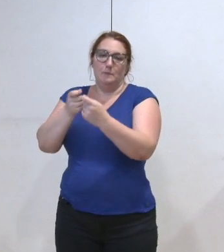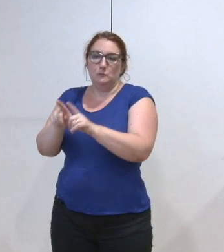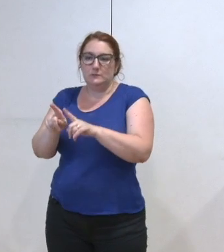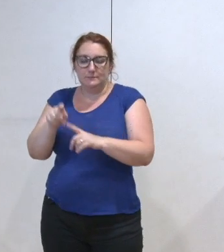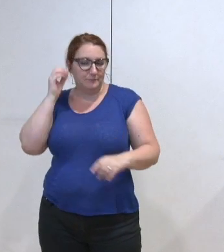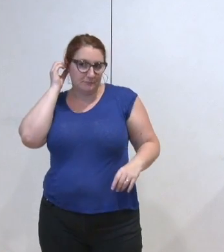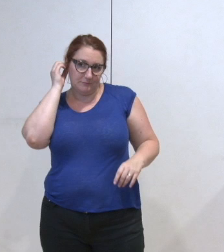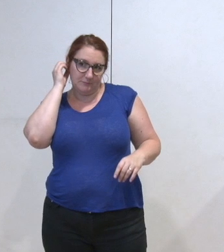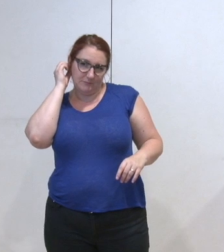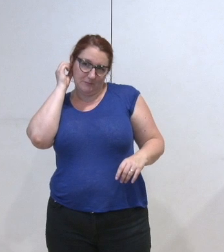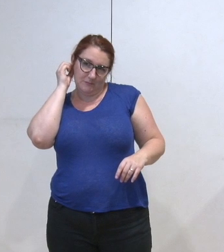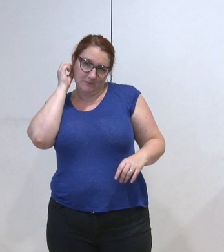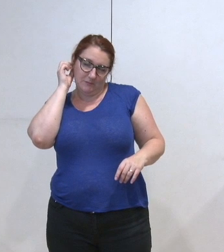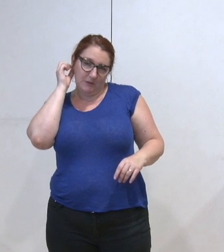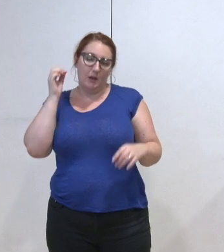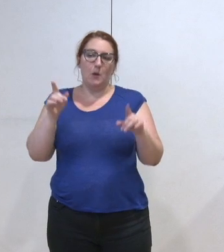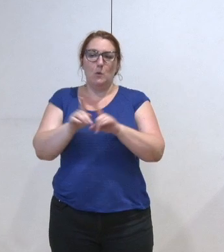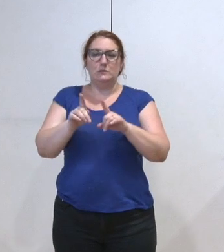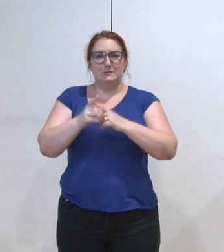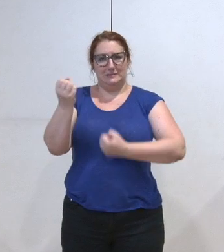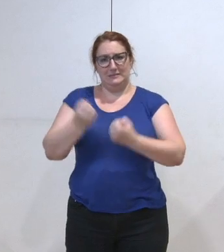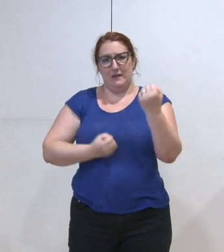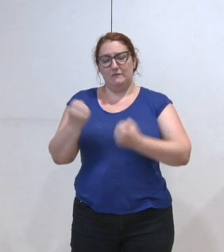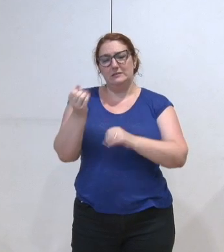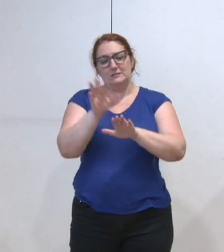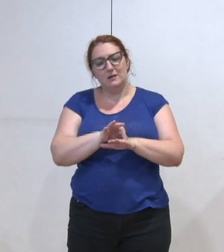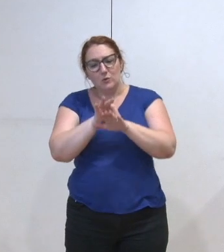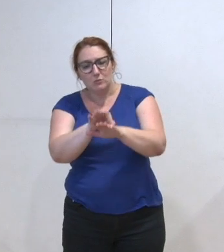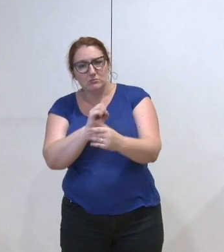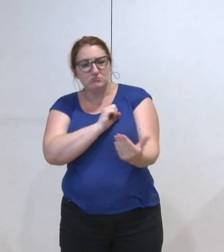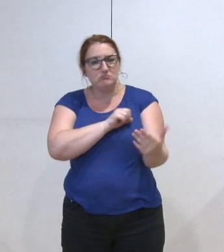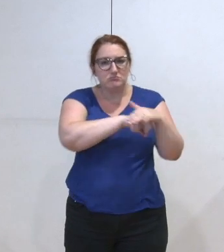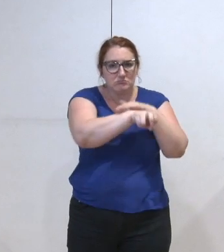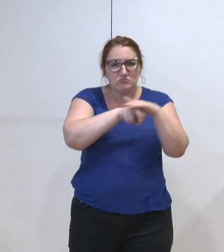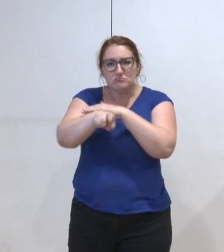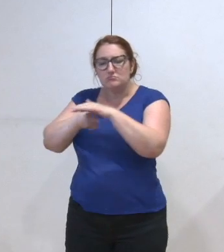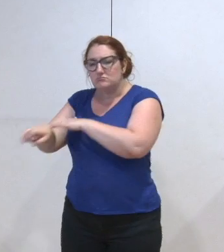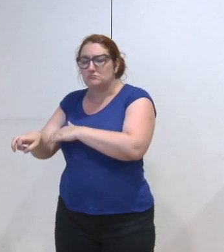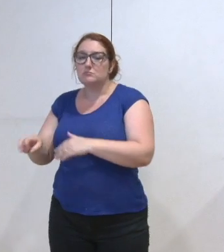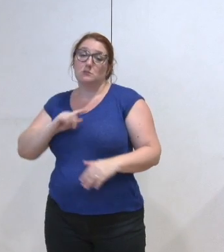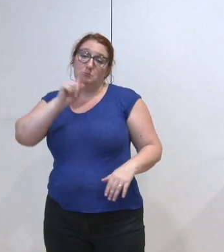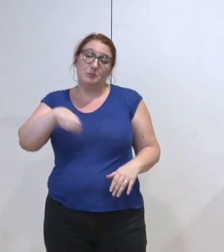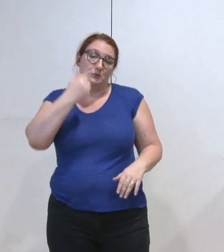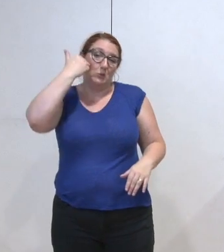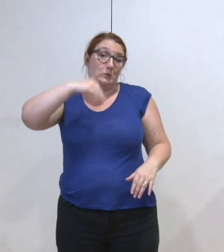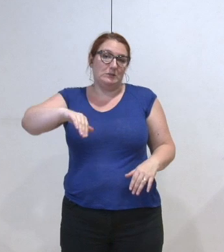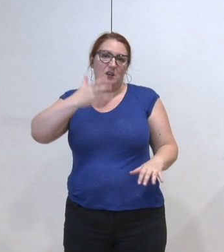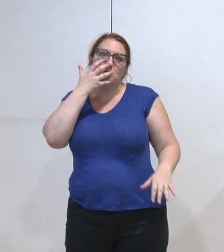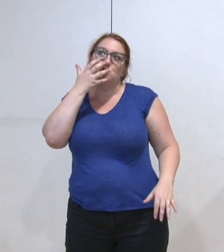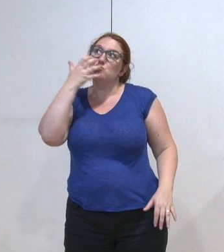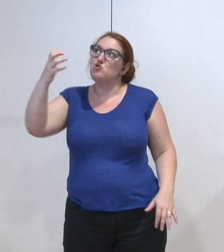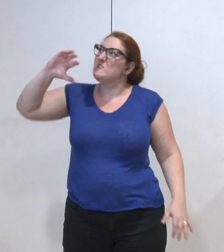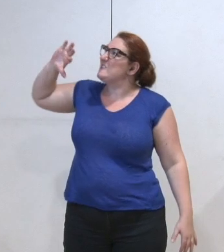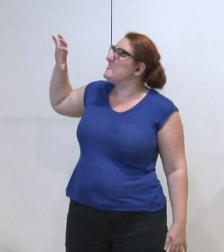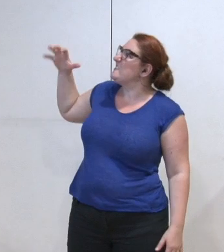la pérenisation des services d'accompagnement et d'intervention à domicile dont nous rendons bien compte en ces période de forte chaleur tout le rôle de